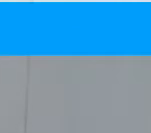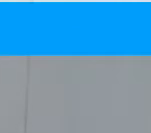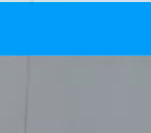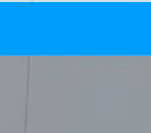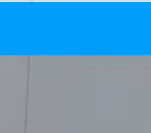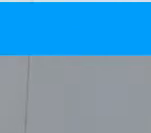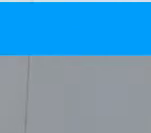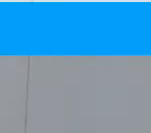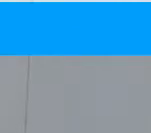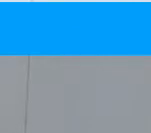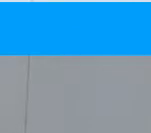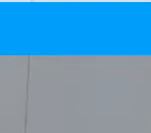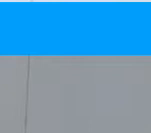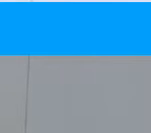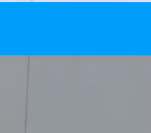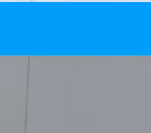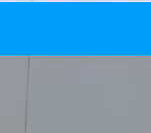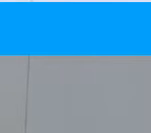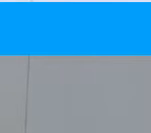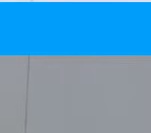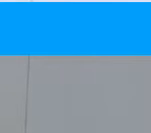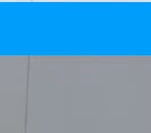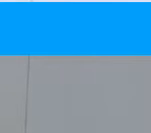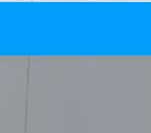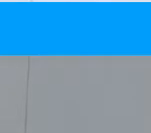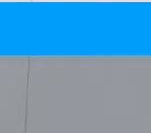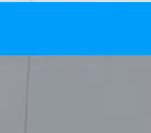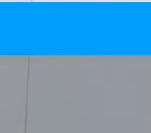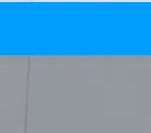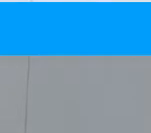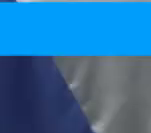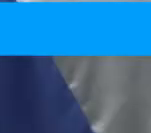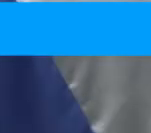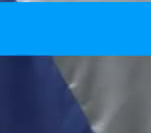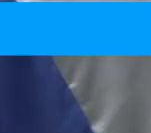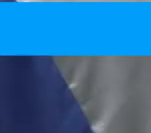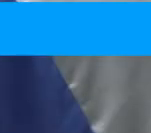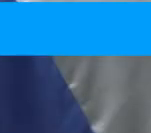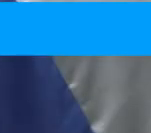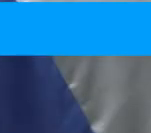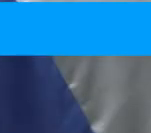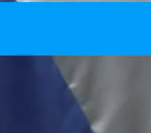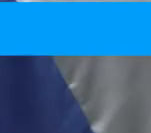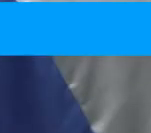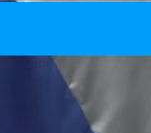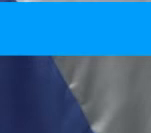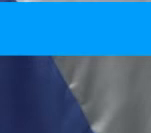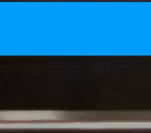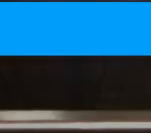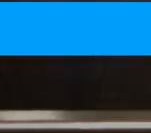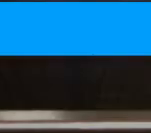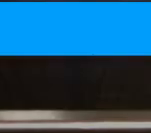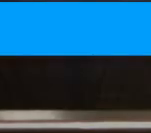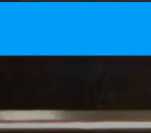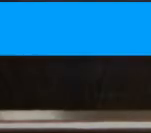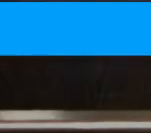החק המדלג אפשר לקרוא לו ליצחק פינדרוס, כן, הוא מדלג בין הכנסות, נכנס, יוצא, נכנס, יוצא. אנחנו נראה בימים